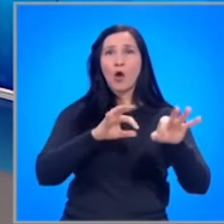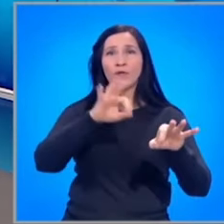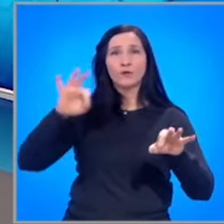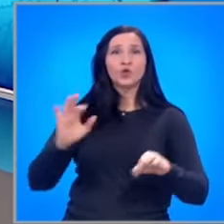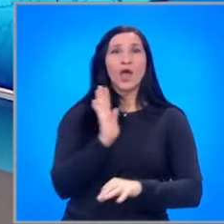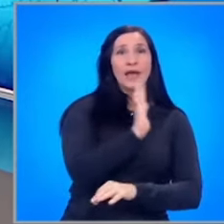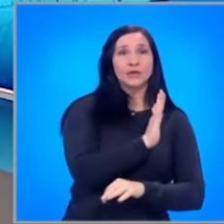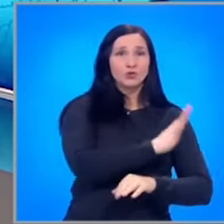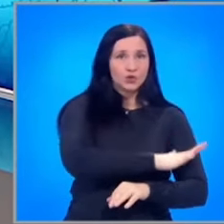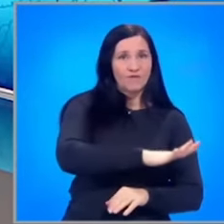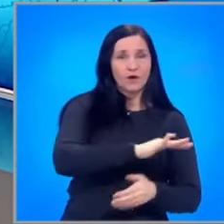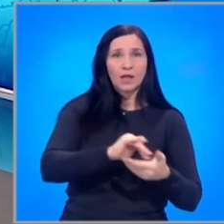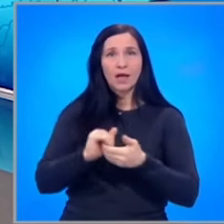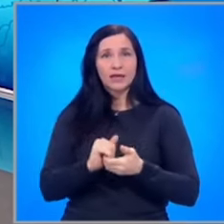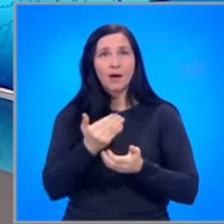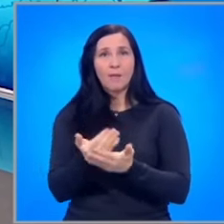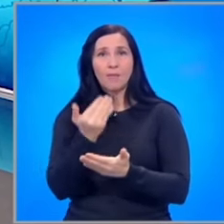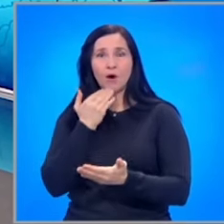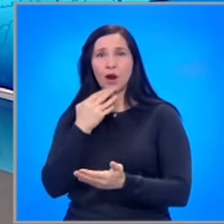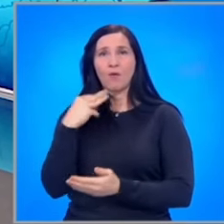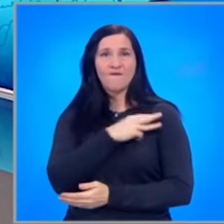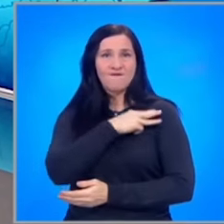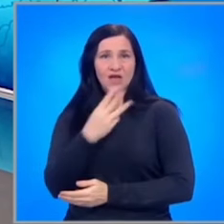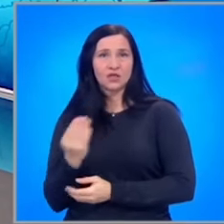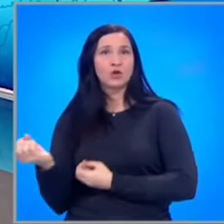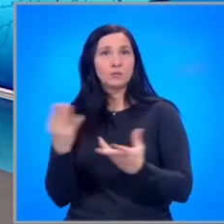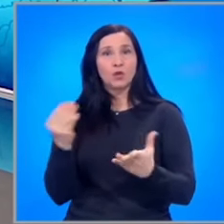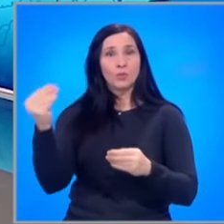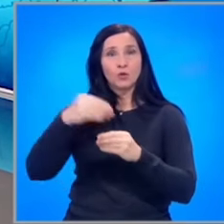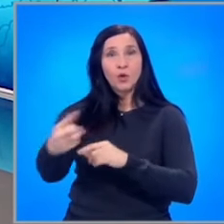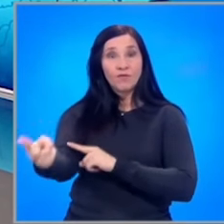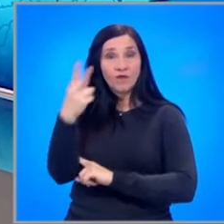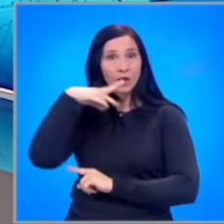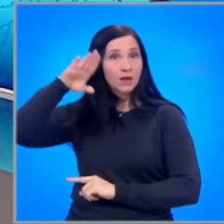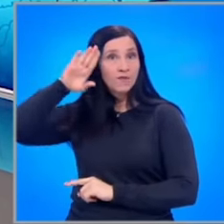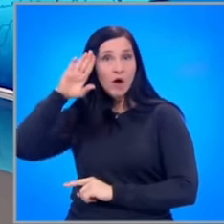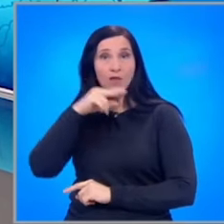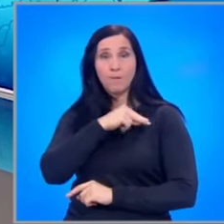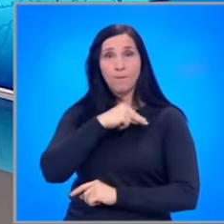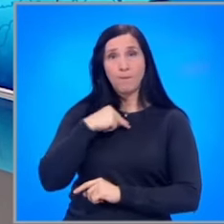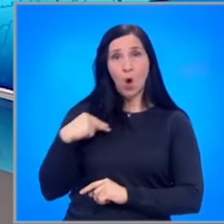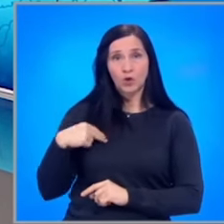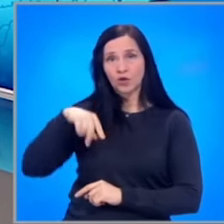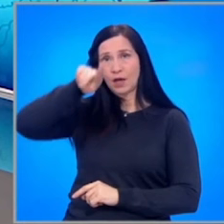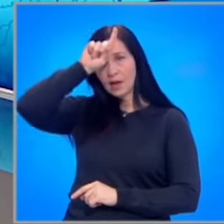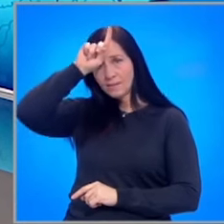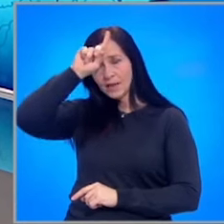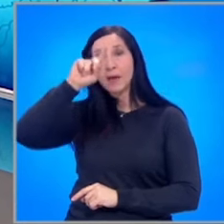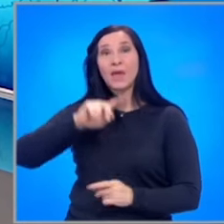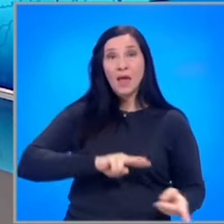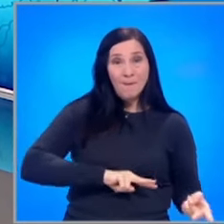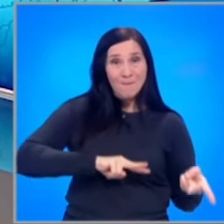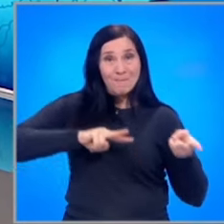източния фланг на Алианса. По-рано Вашингтон изпрати допълнително 2000 военни в Германия и Полша